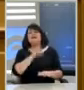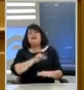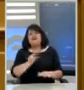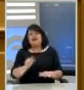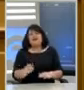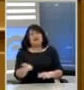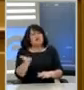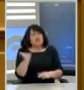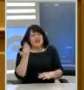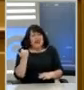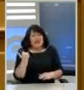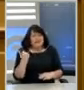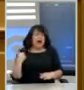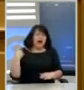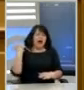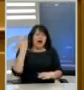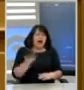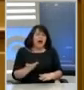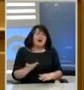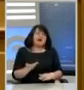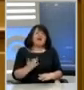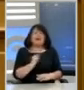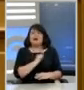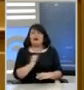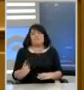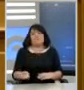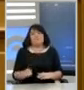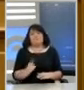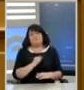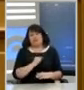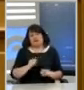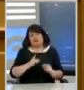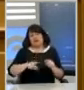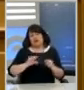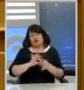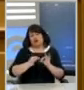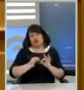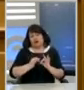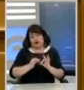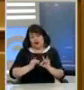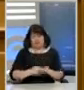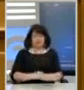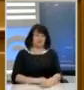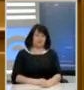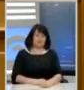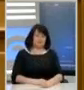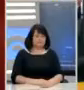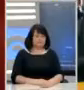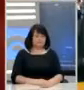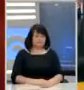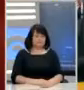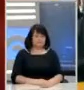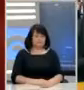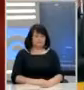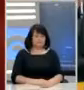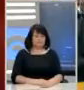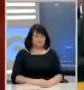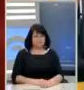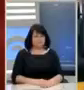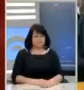δεν έχουμε ξαναδεί στη σύγχρονη ελληνική ιστορία.